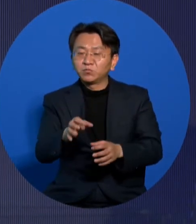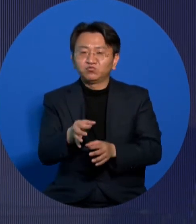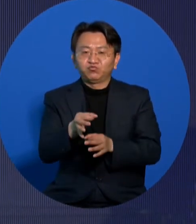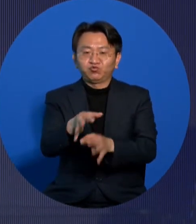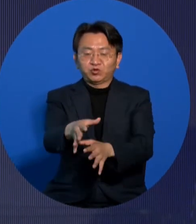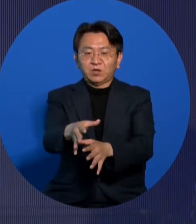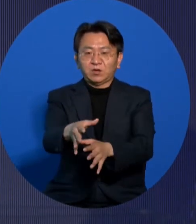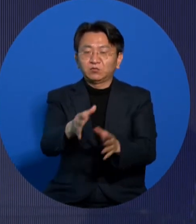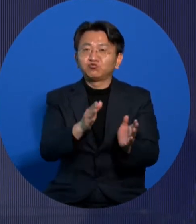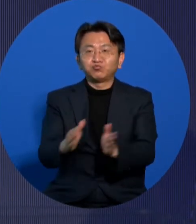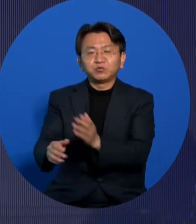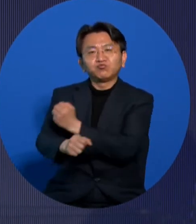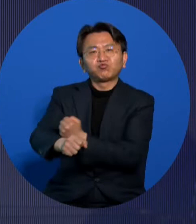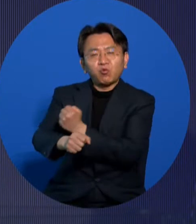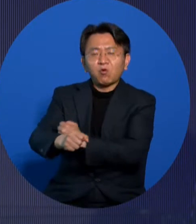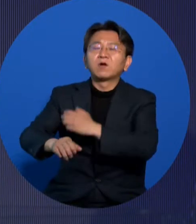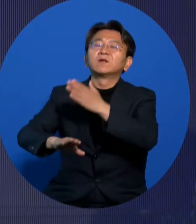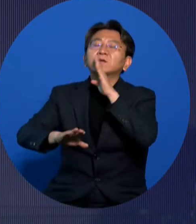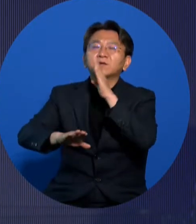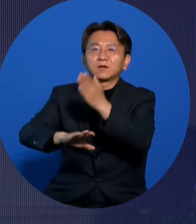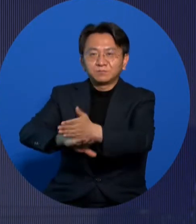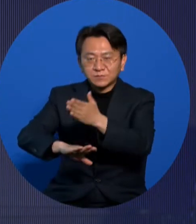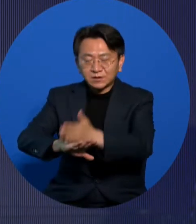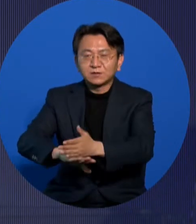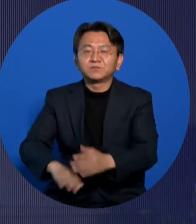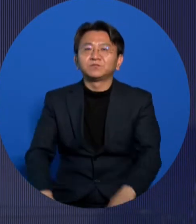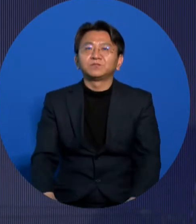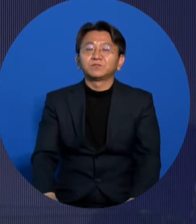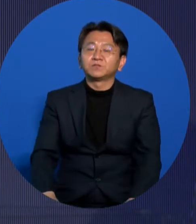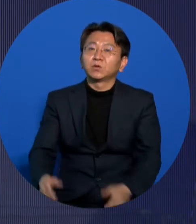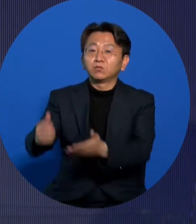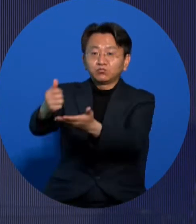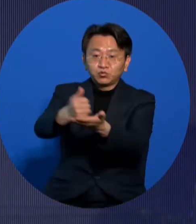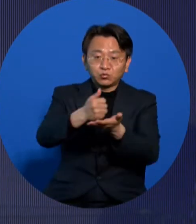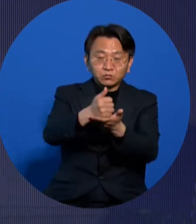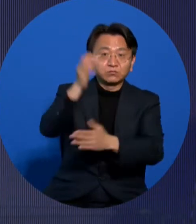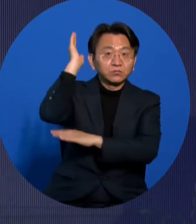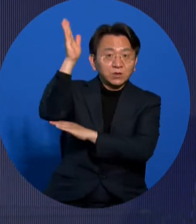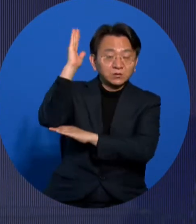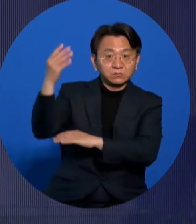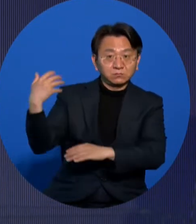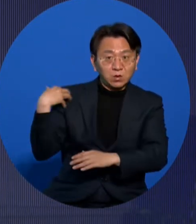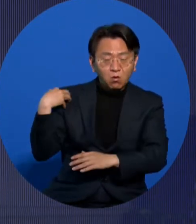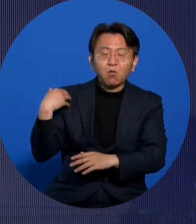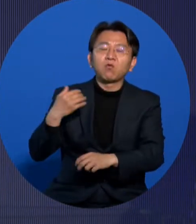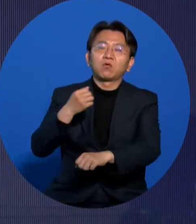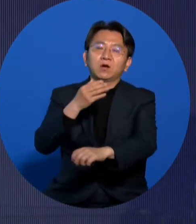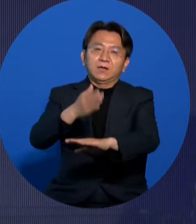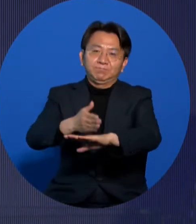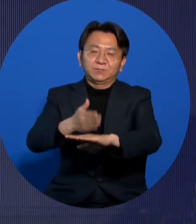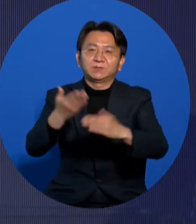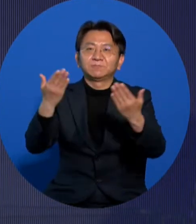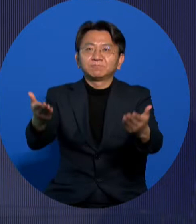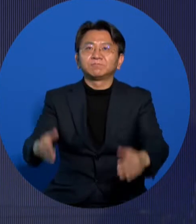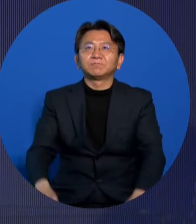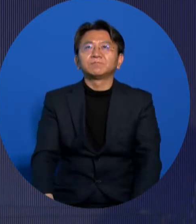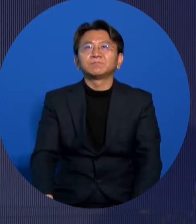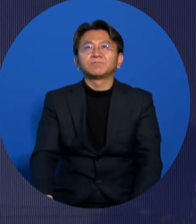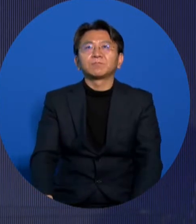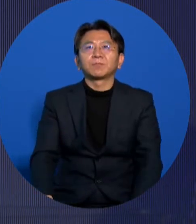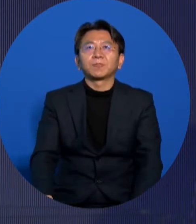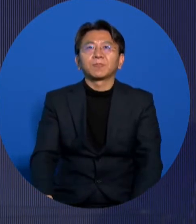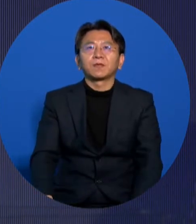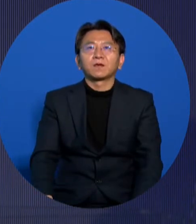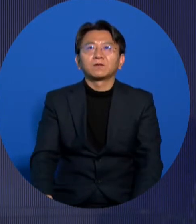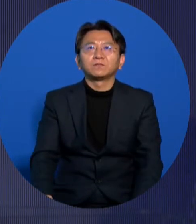측에 감사드리고 또 많은 연사로 참여해 주신 분들께도 더더욱 감사드립니다. 우리가 보면은 또